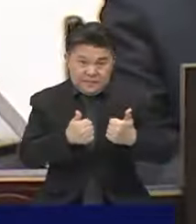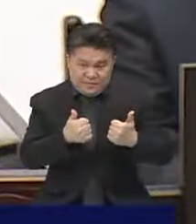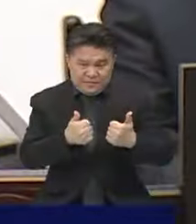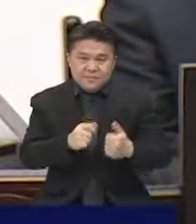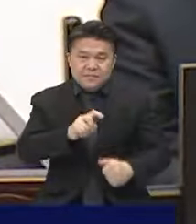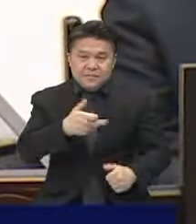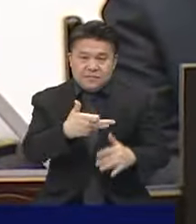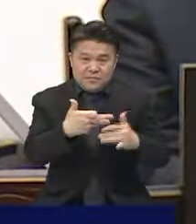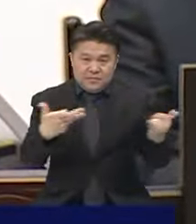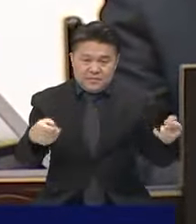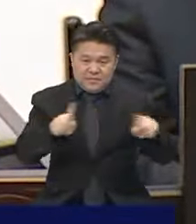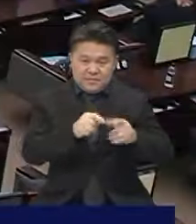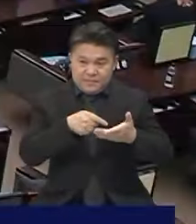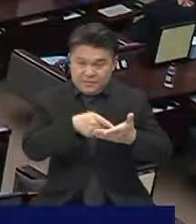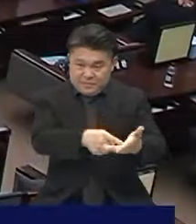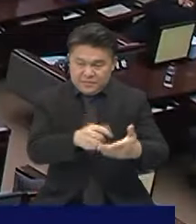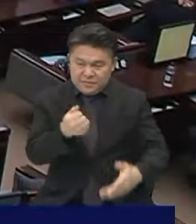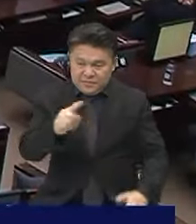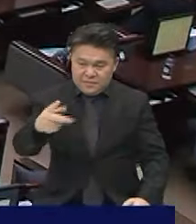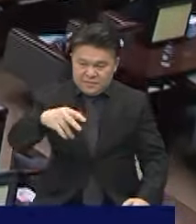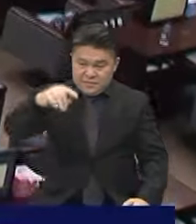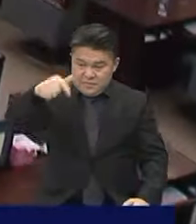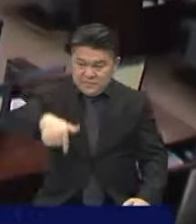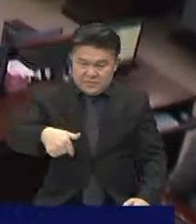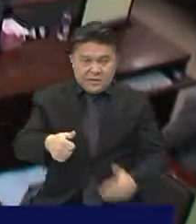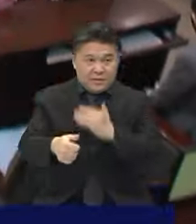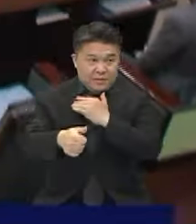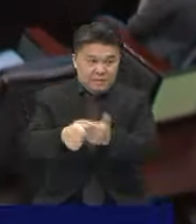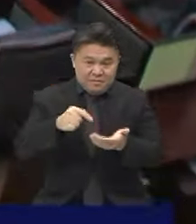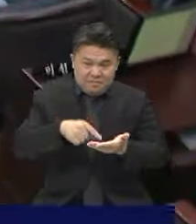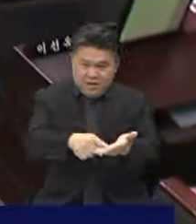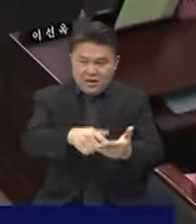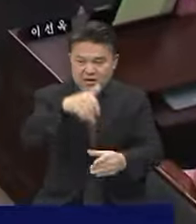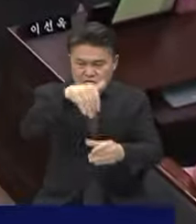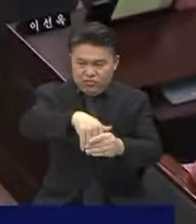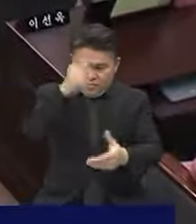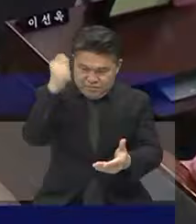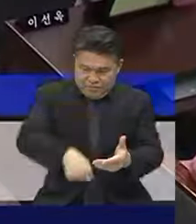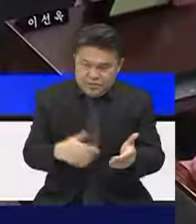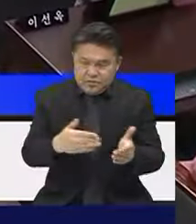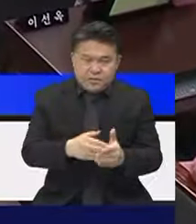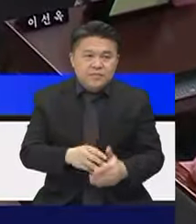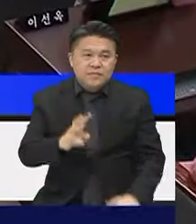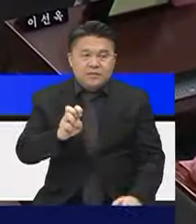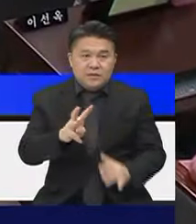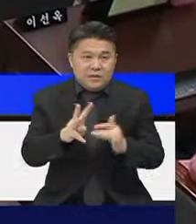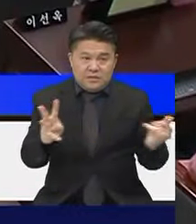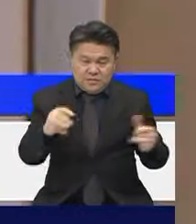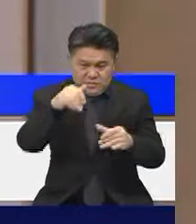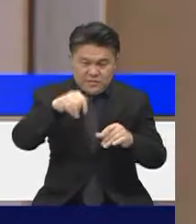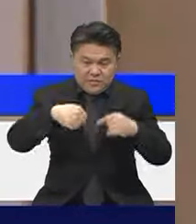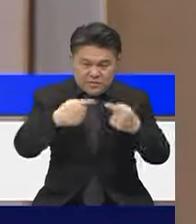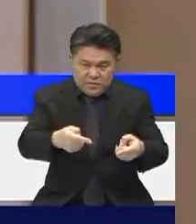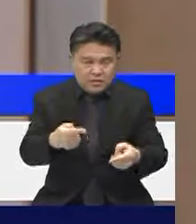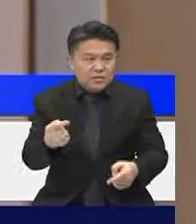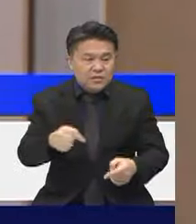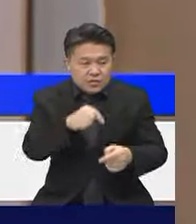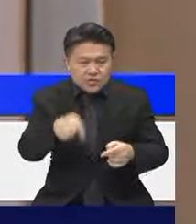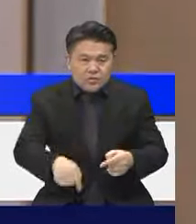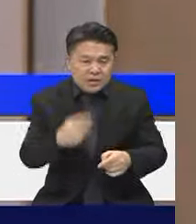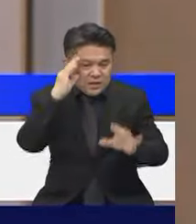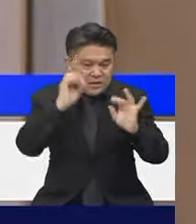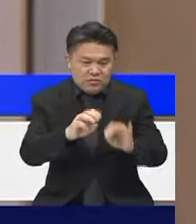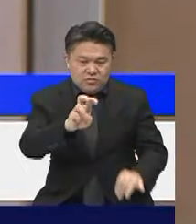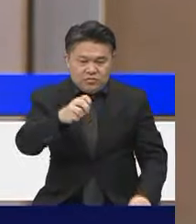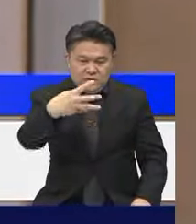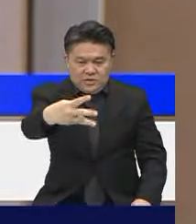시의원 18명이 공동 발의한 허식 의장에 대한 불신임안을 가결했습니다. 33명의 시의원이 투표해 24명이